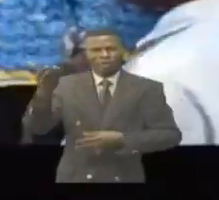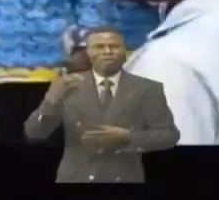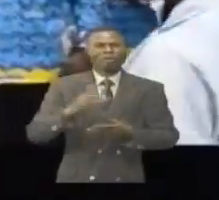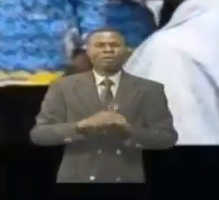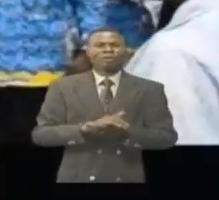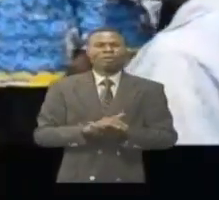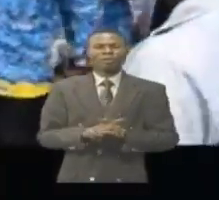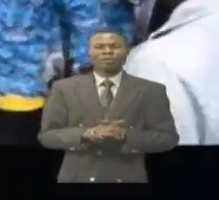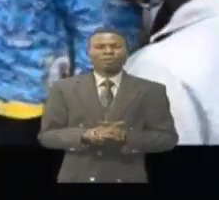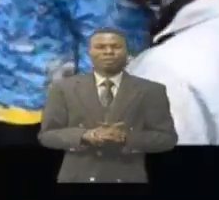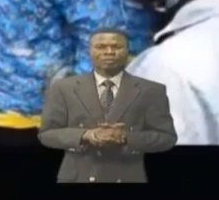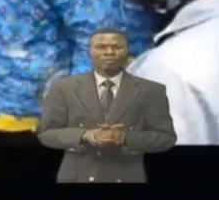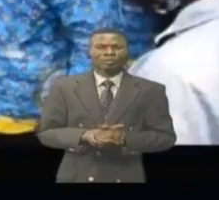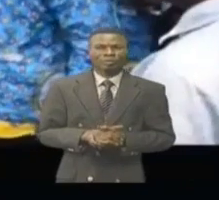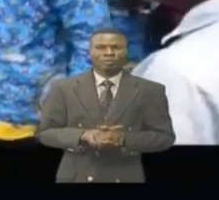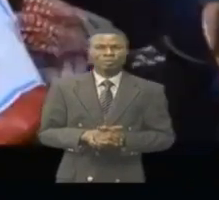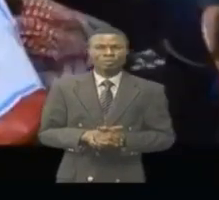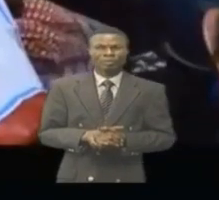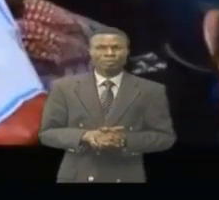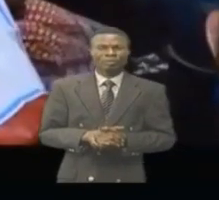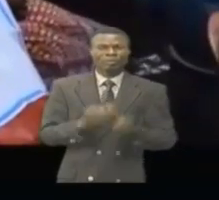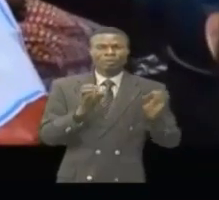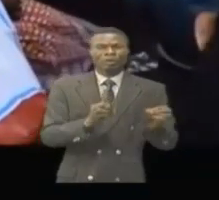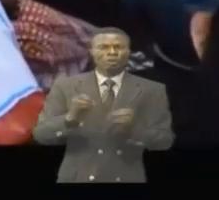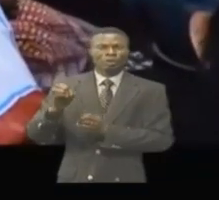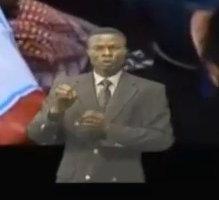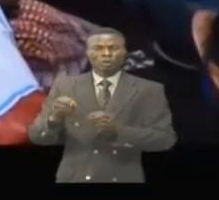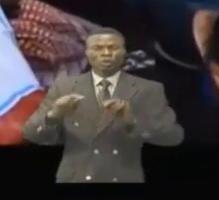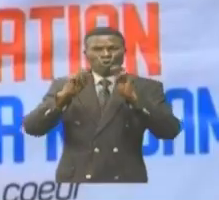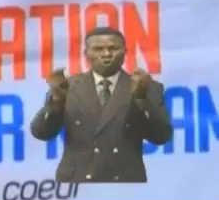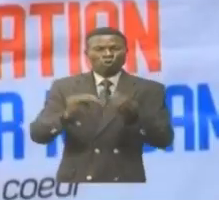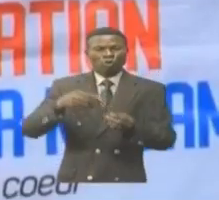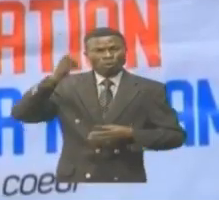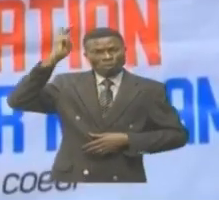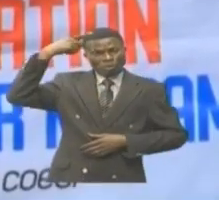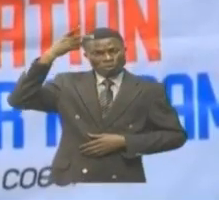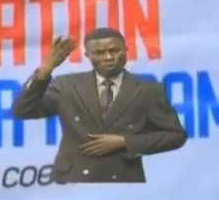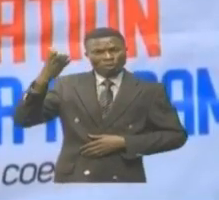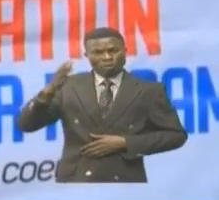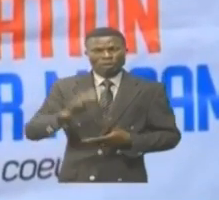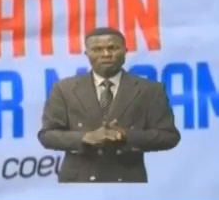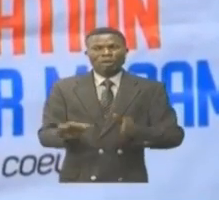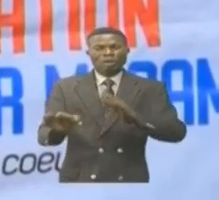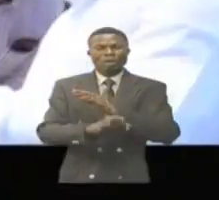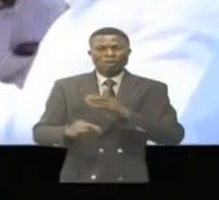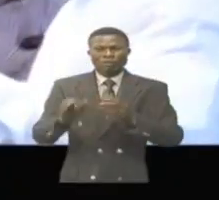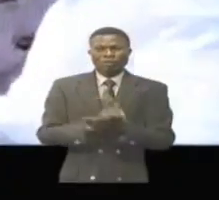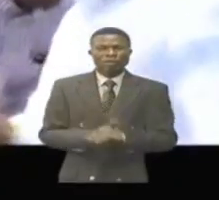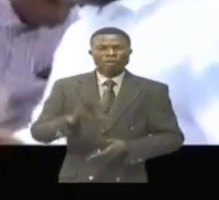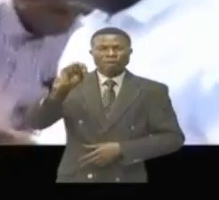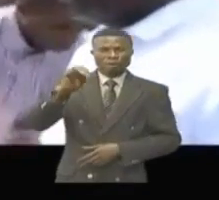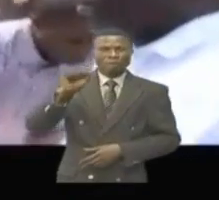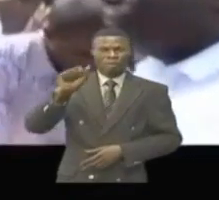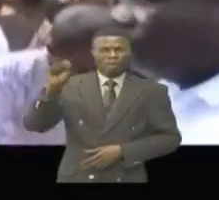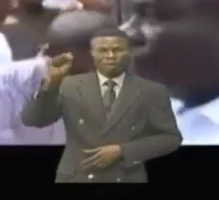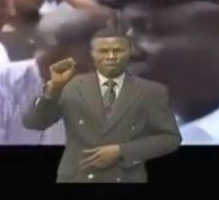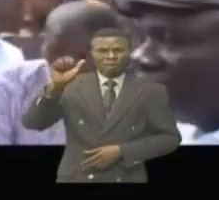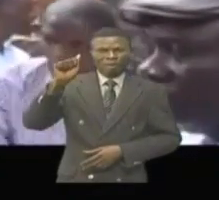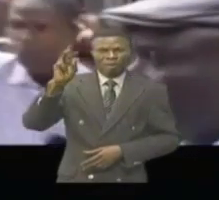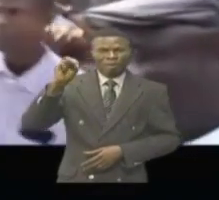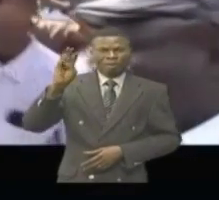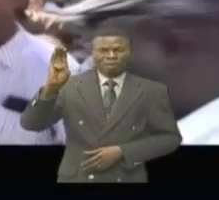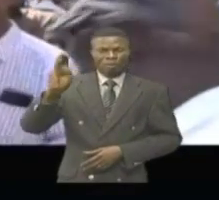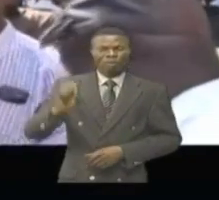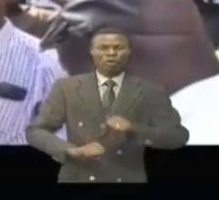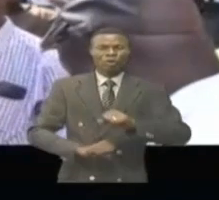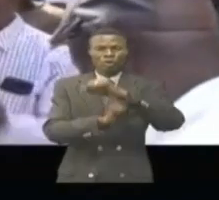Dans l'optique d'asseoir une parfaite organisation interne du parti, la Fondation Elidor Massamba a posé ce geste de noblesse et de soutien pour